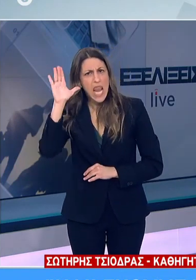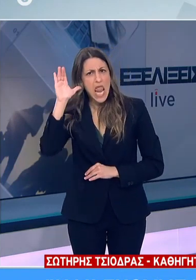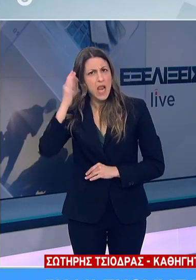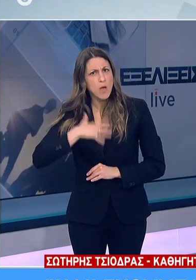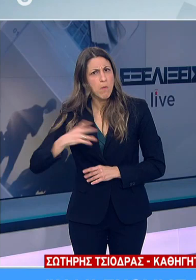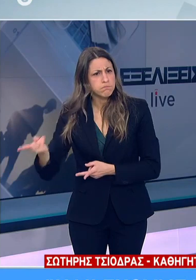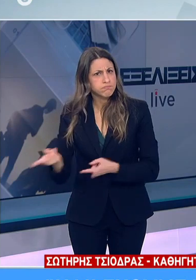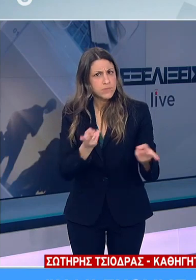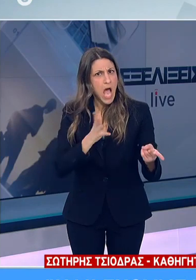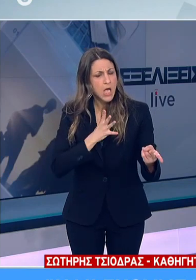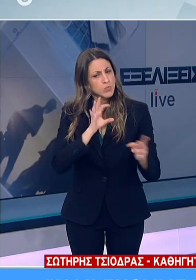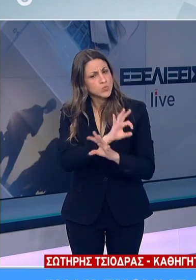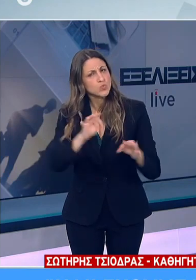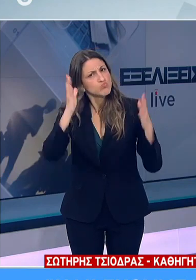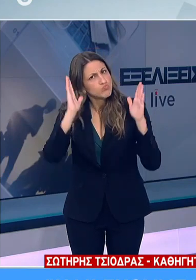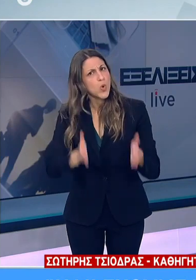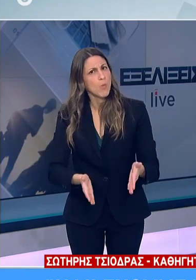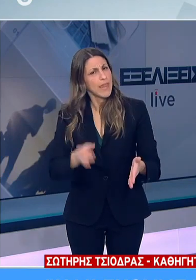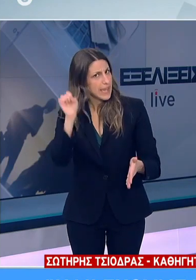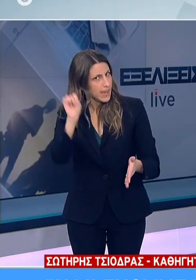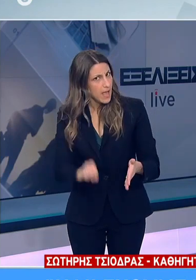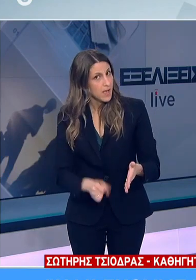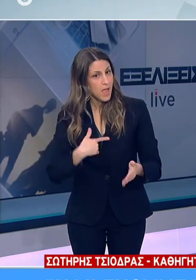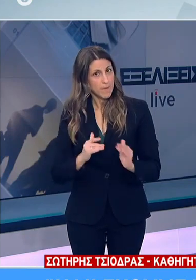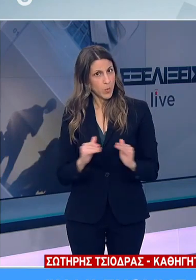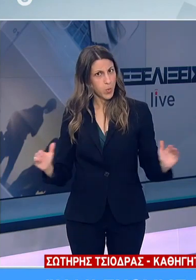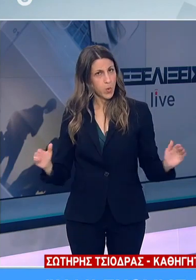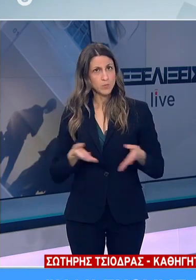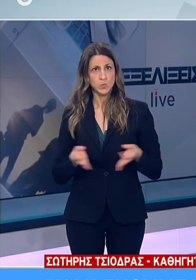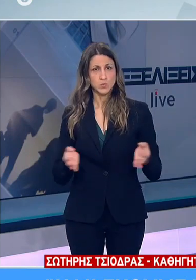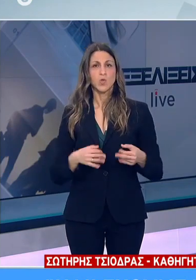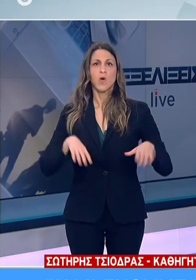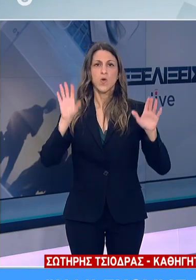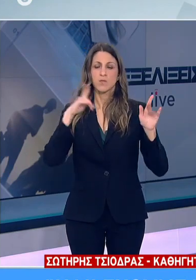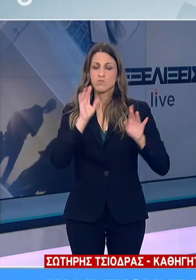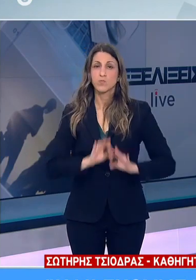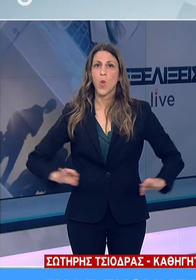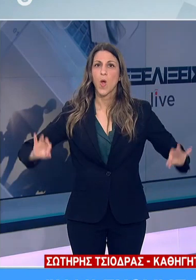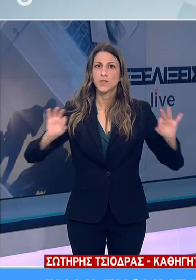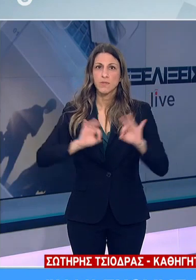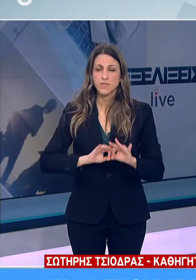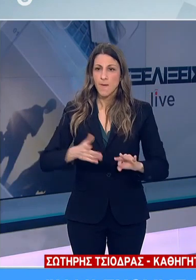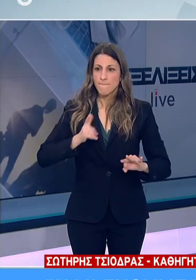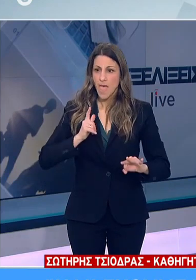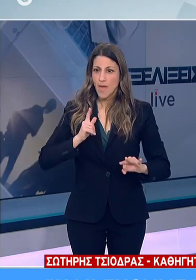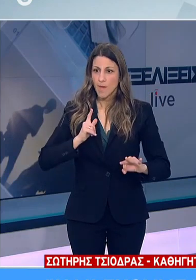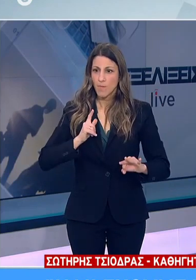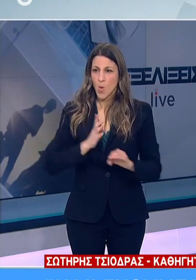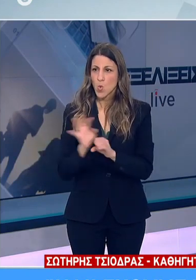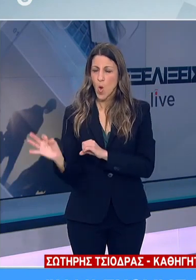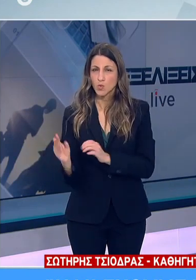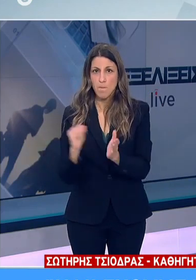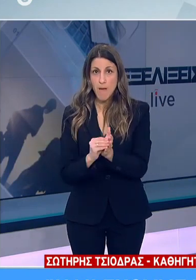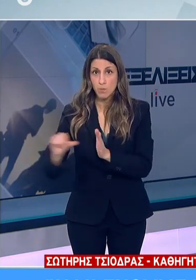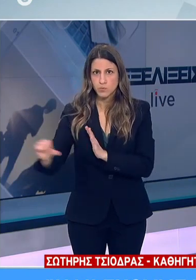Δεν εφησυχάζουμε και θα συνεχίσουμε να προετοιμάζουμε το σύστημα υγείας για πιθανή δυσμενή εξέλιξη. Δεν υπάρχει μια μέρα που θα πούμε